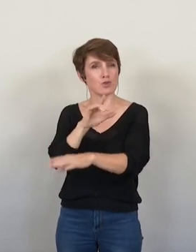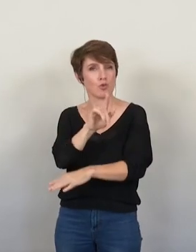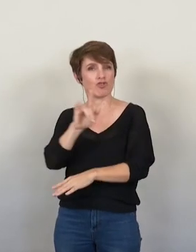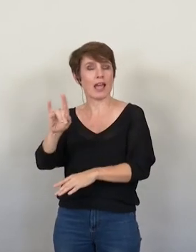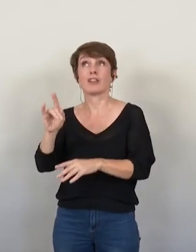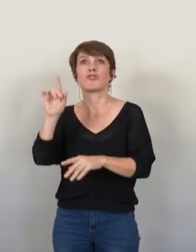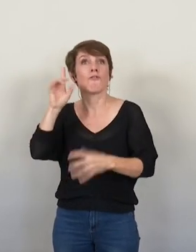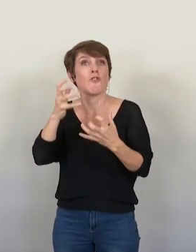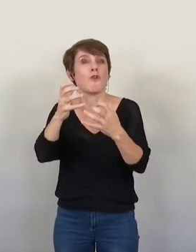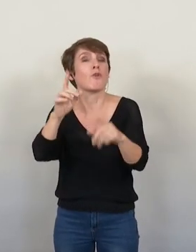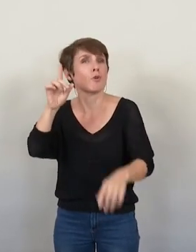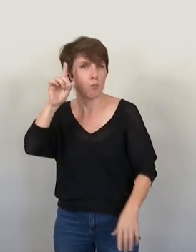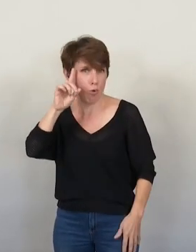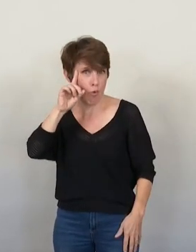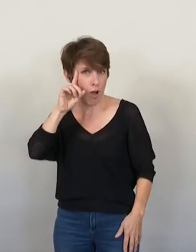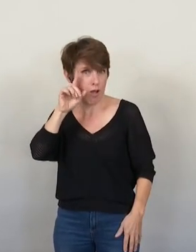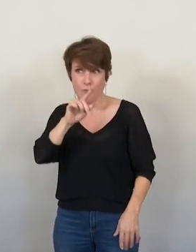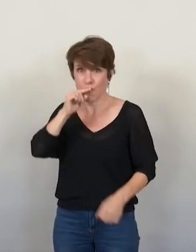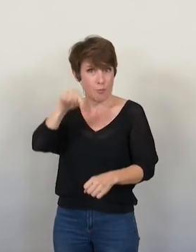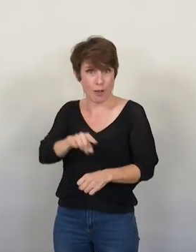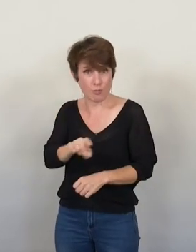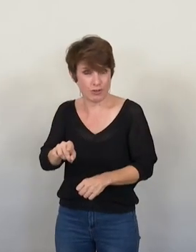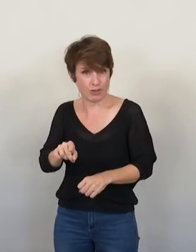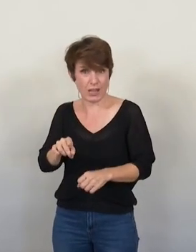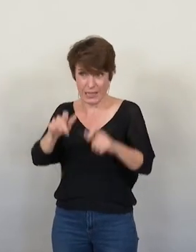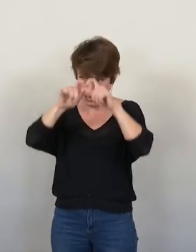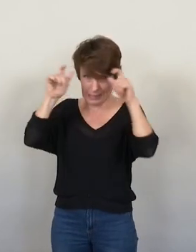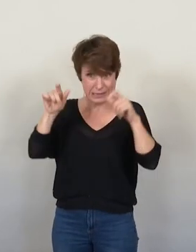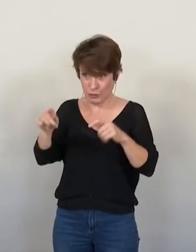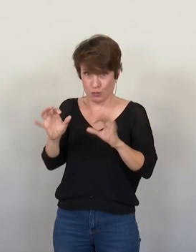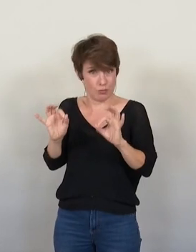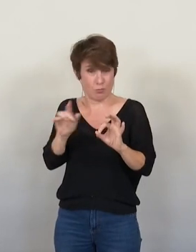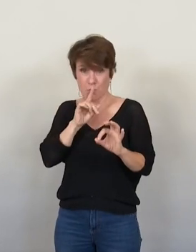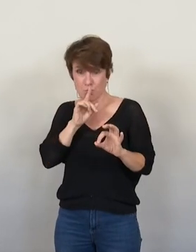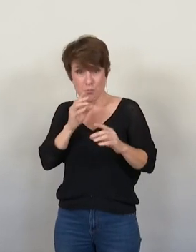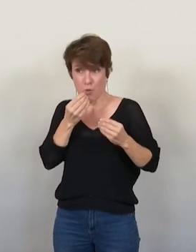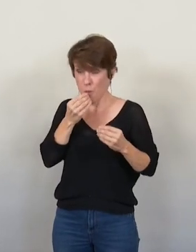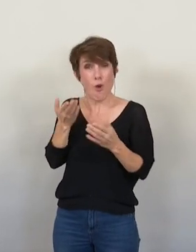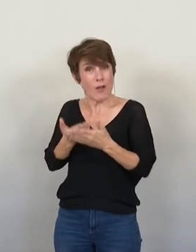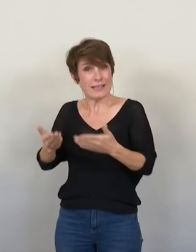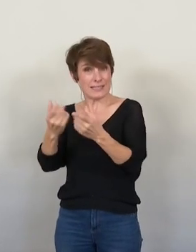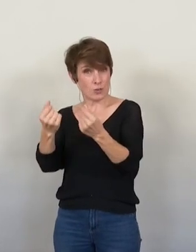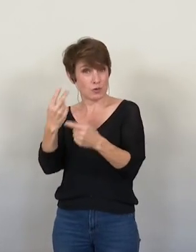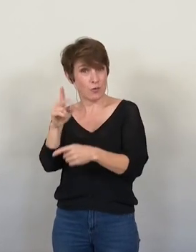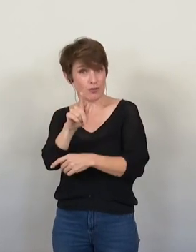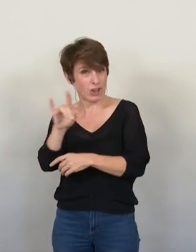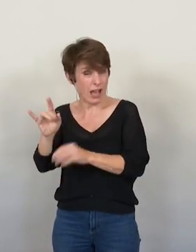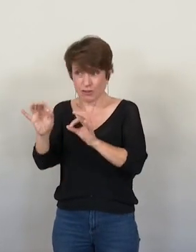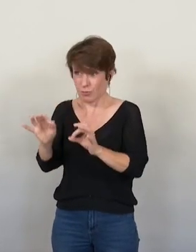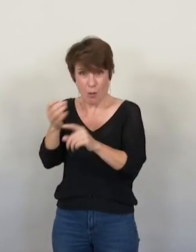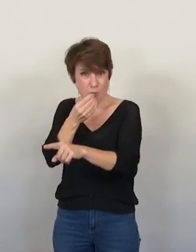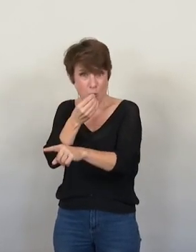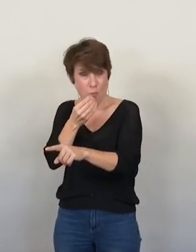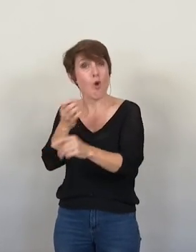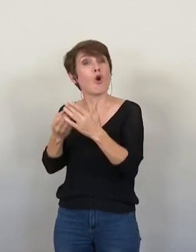loi ni les statuts de Grenoble habitat ni même la situation financière de grenoblehitat de laaveu même de son nouveau